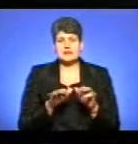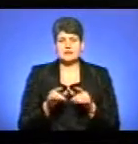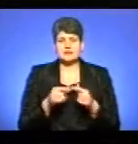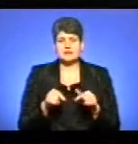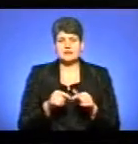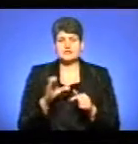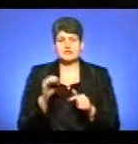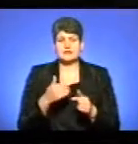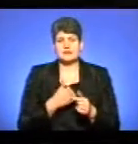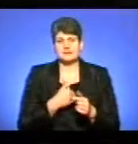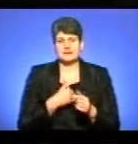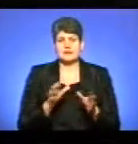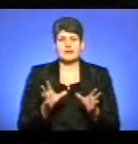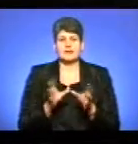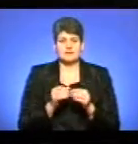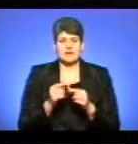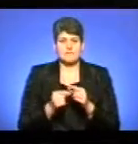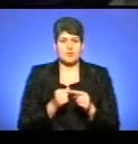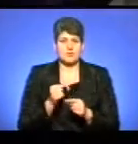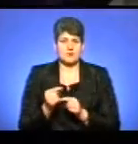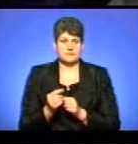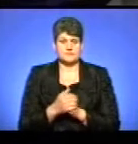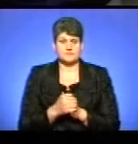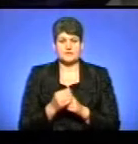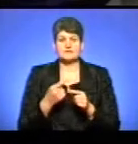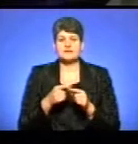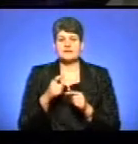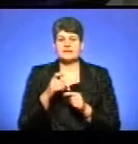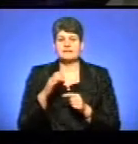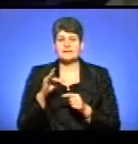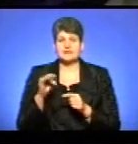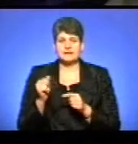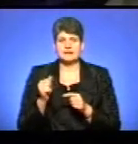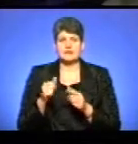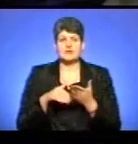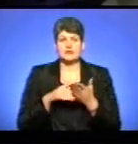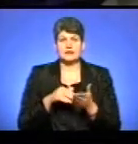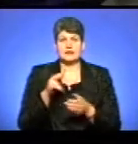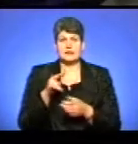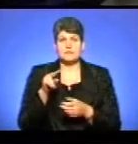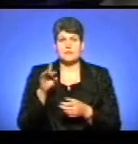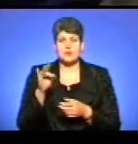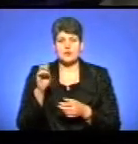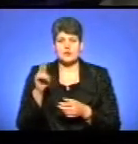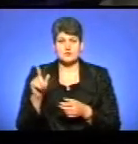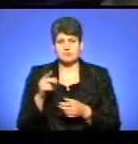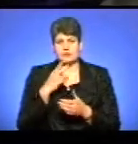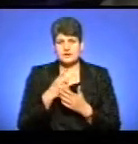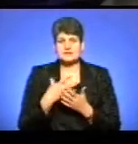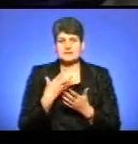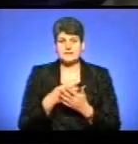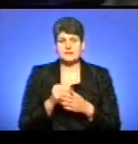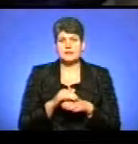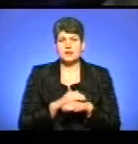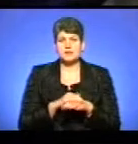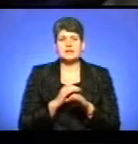соціальна ініціатива «Єднання поколінь». У ці хвилини волонтер Лілія Проць презентує свій